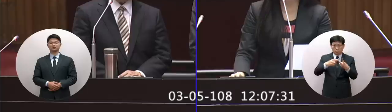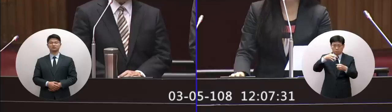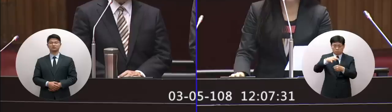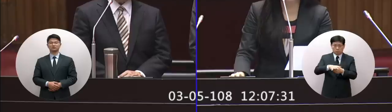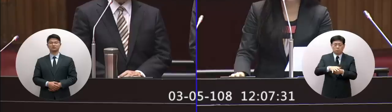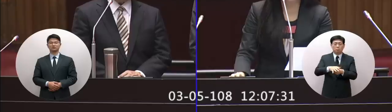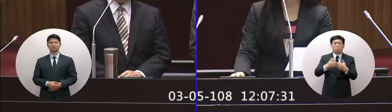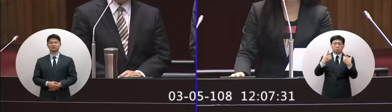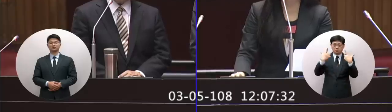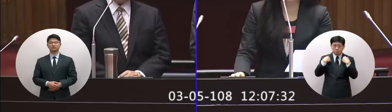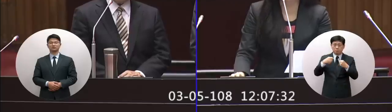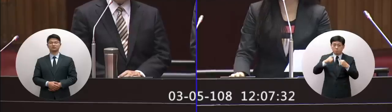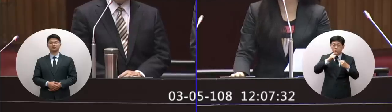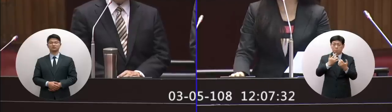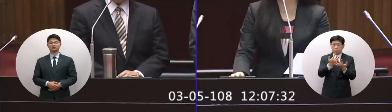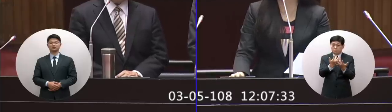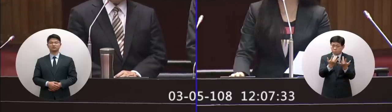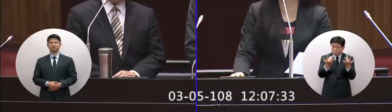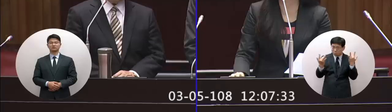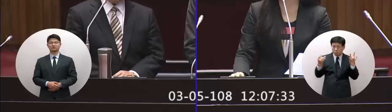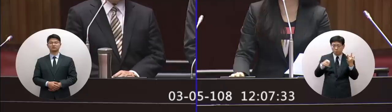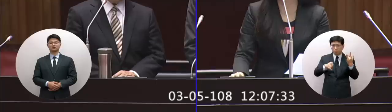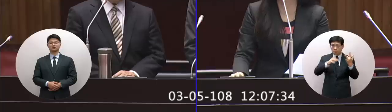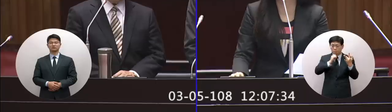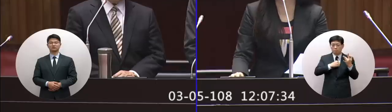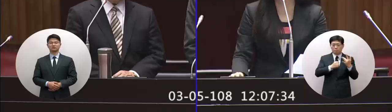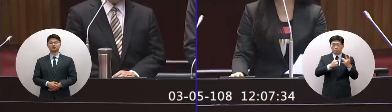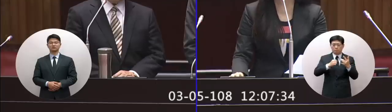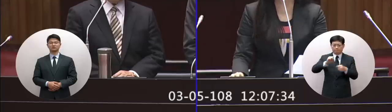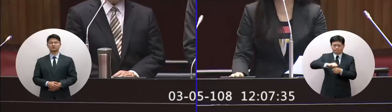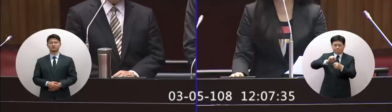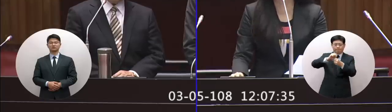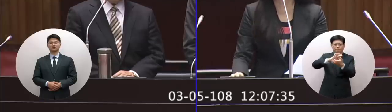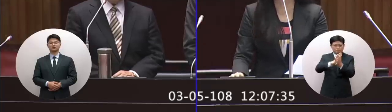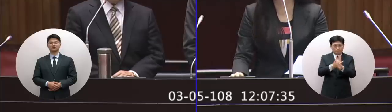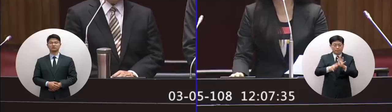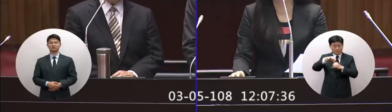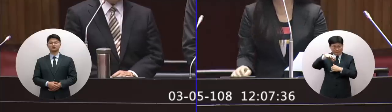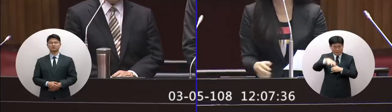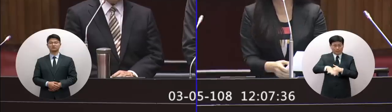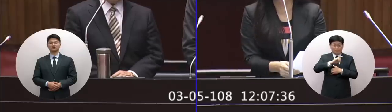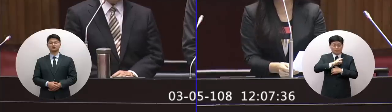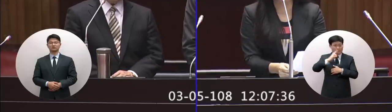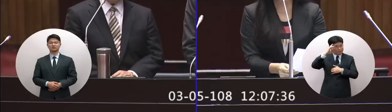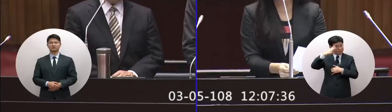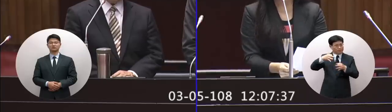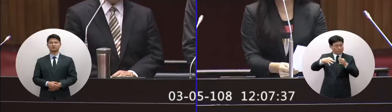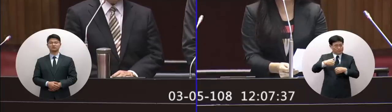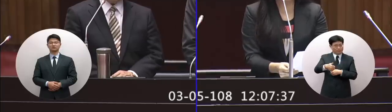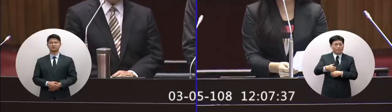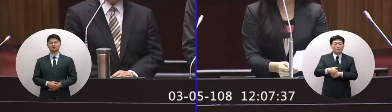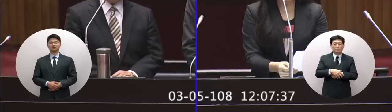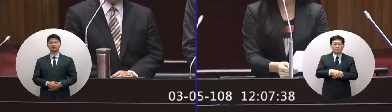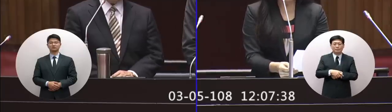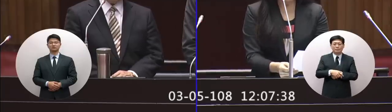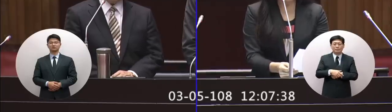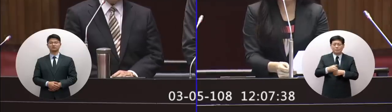助，把部落富裕森林的过程打造成地方创生。哦，这个年轻人太开心了哈。